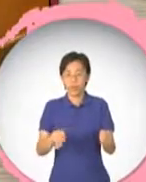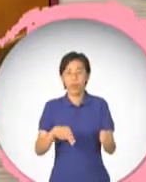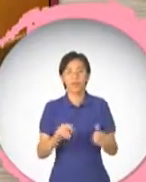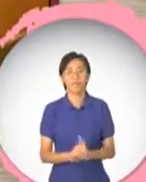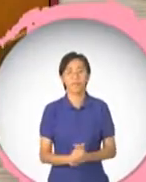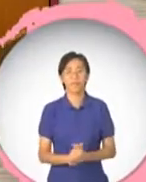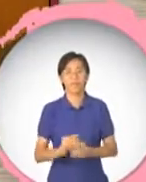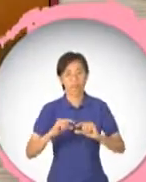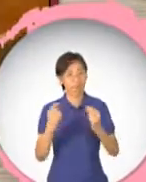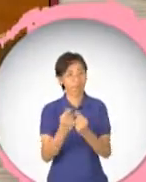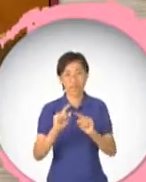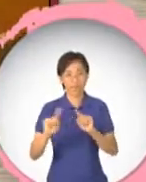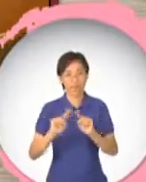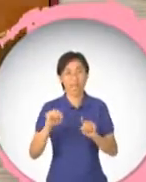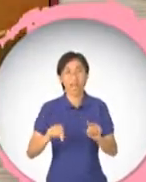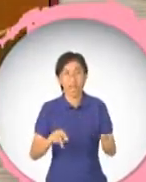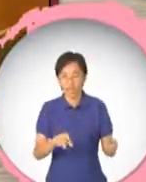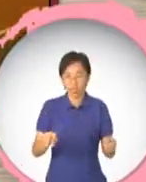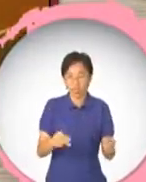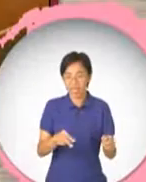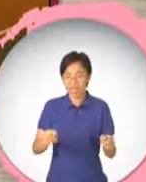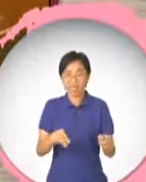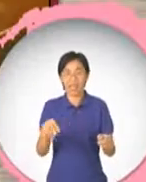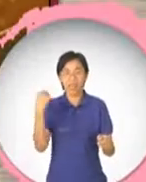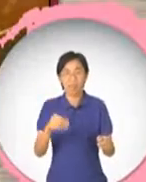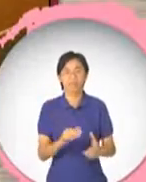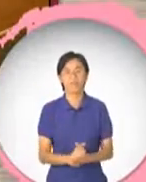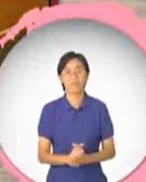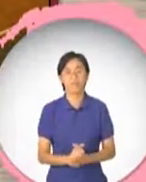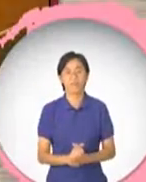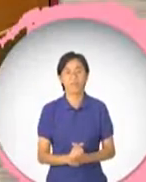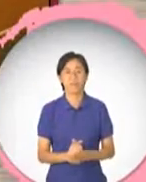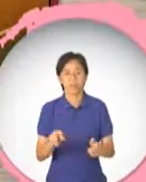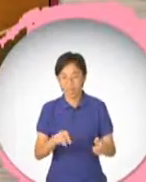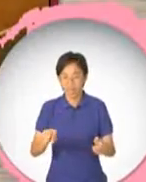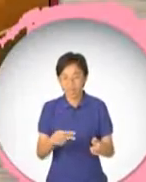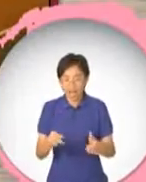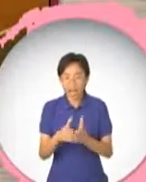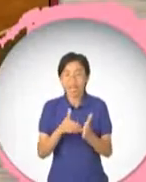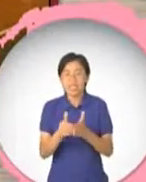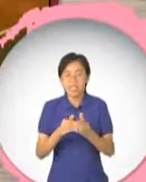จะทอดทีละด้านแต่ตัวนี้ต้องคอยกลิ้งด้วยค่ะใช่นะคะเพื่อให้เกิดสีสม่ำเสมอ ใส่อีกได้